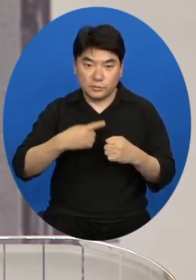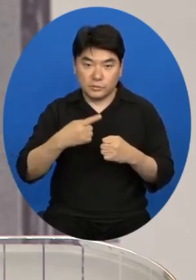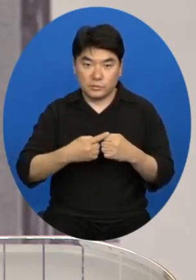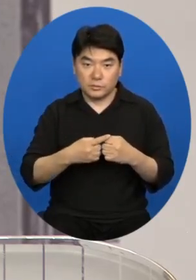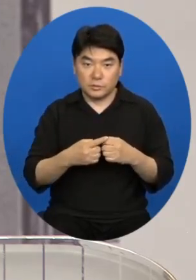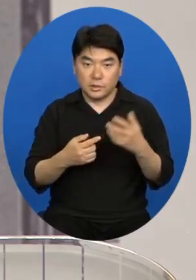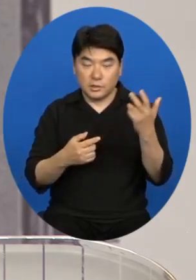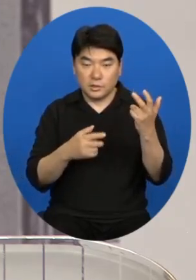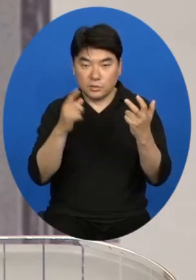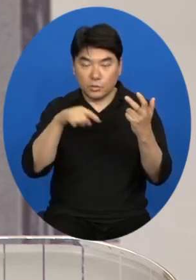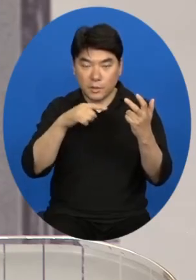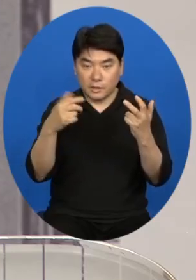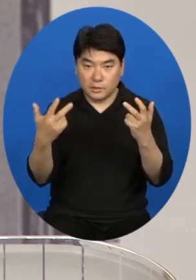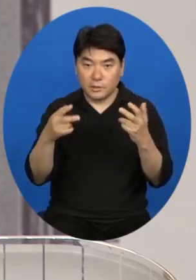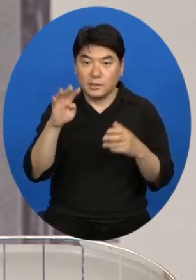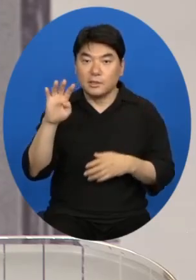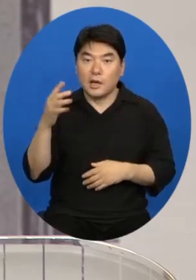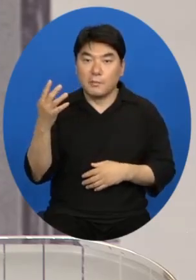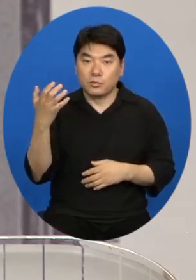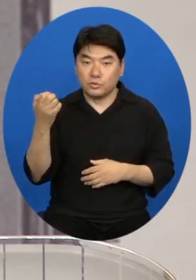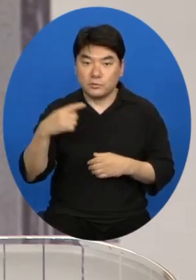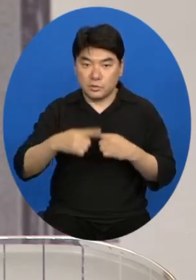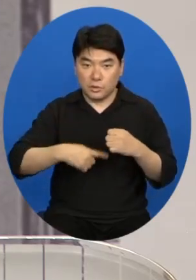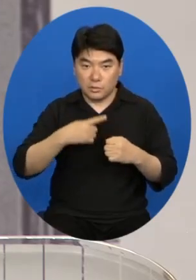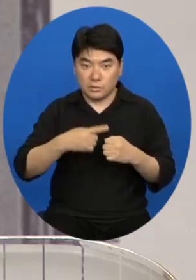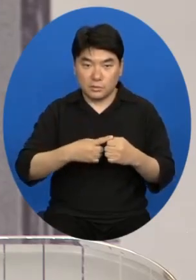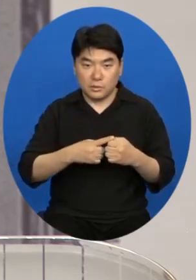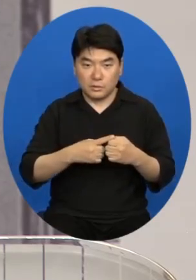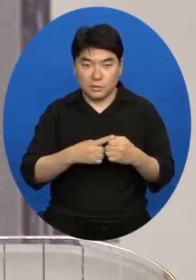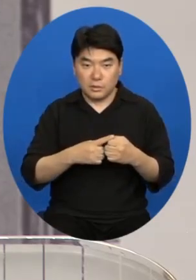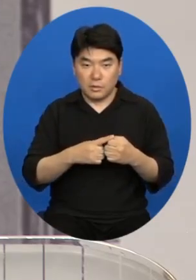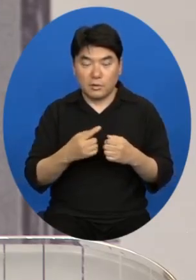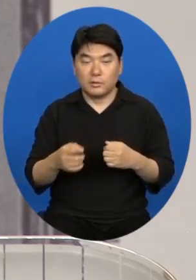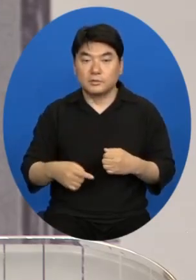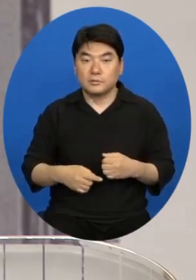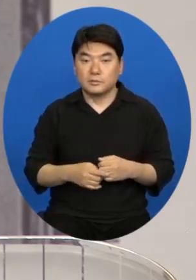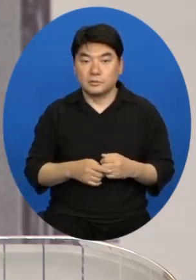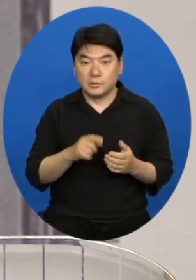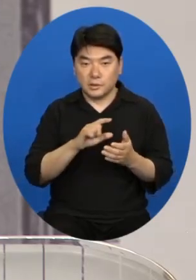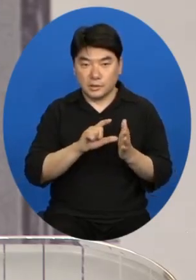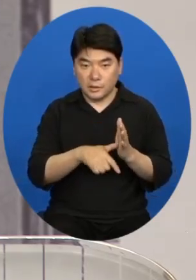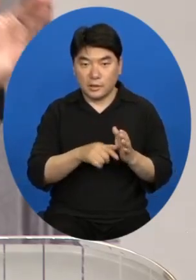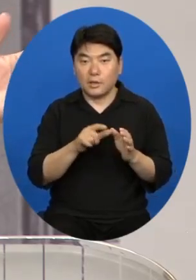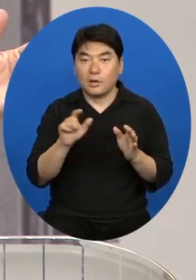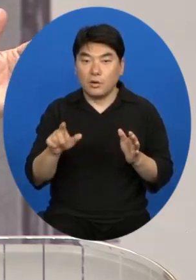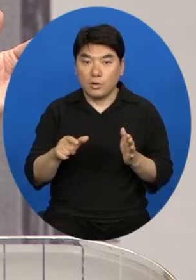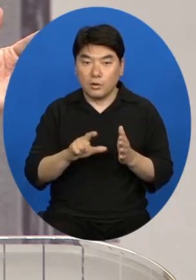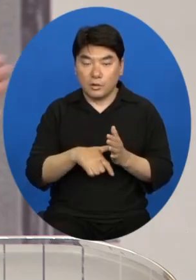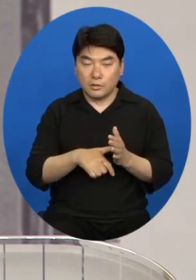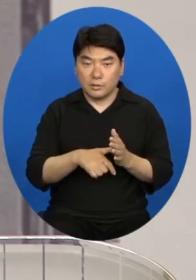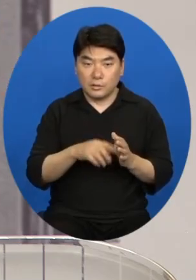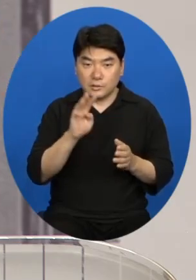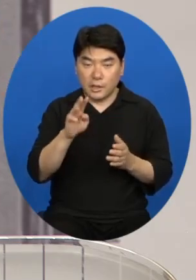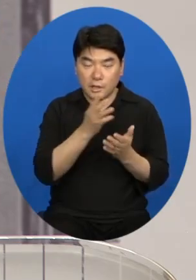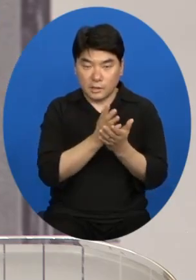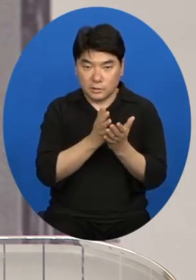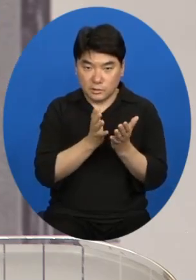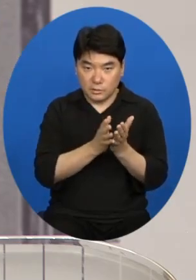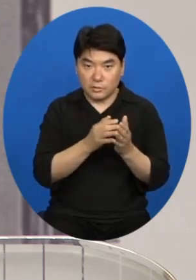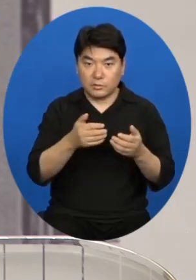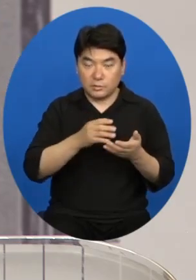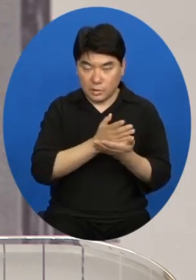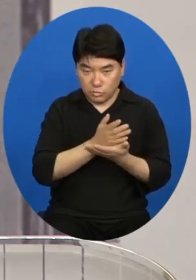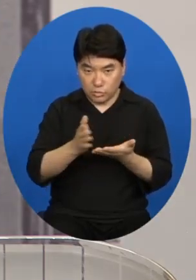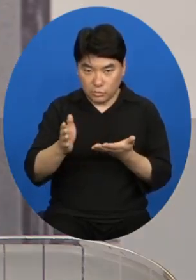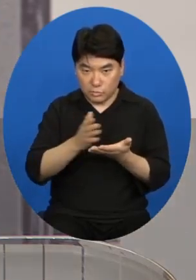7, 490년의 기간이라는 것을 대략 이렇게 합의를 하면서 세 기간이 나눠졌다는 것도 이미 동의가 된 부분이에요.